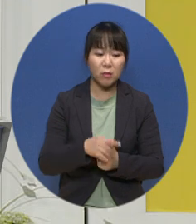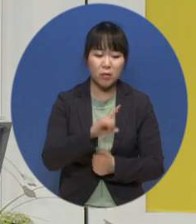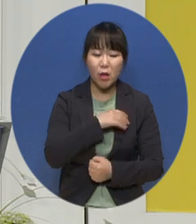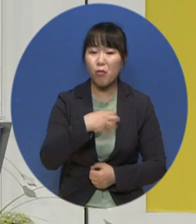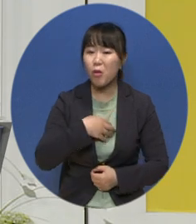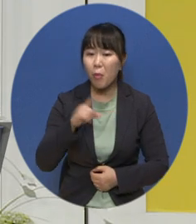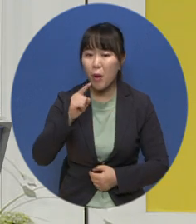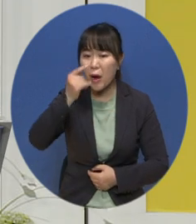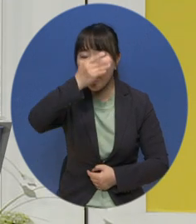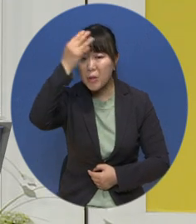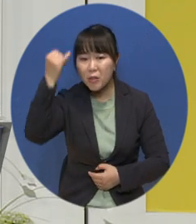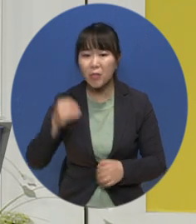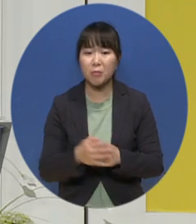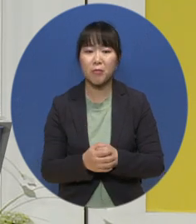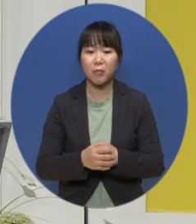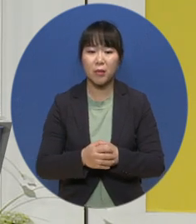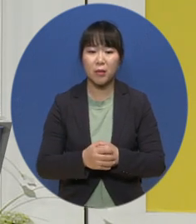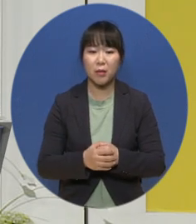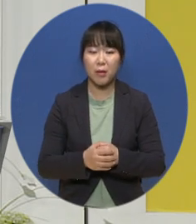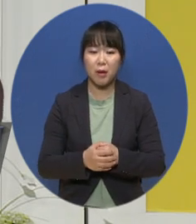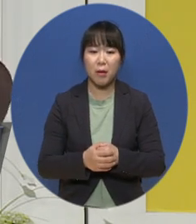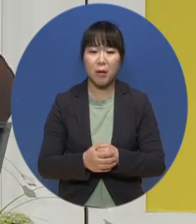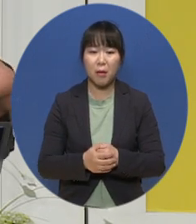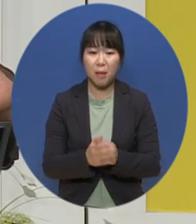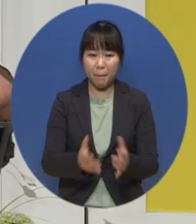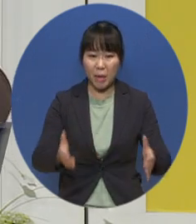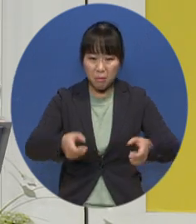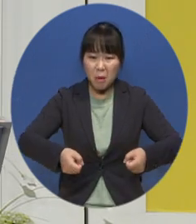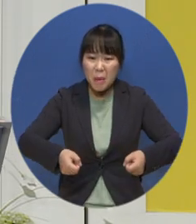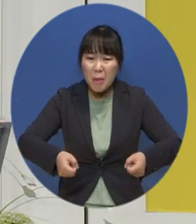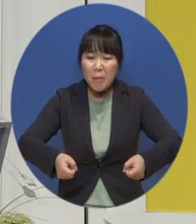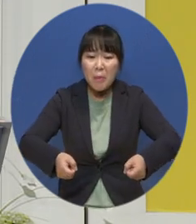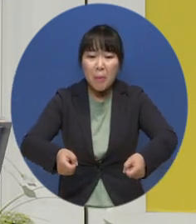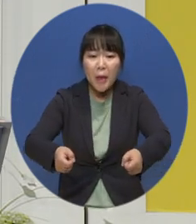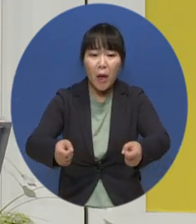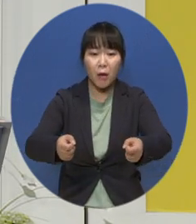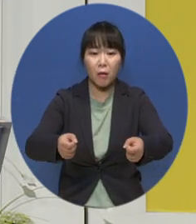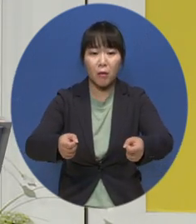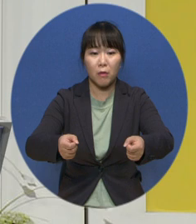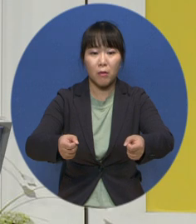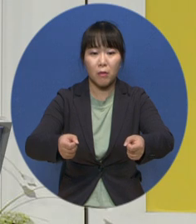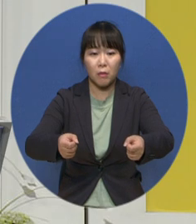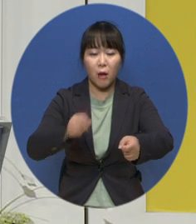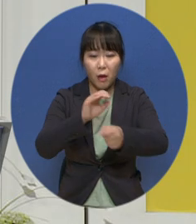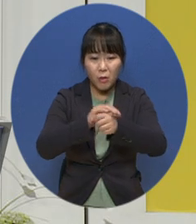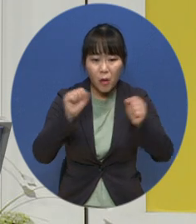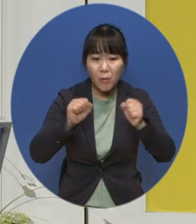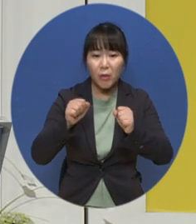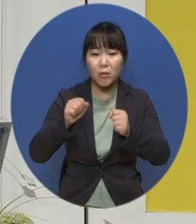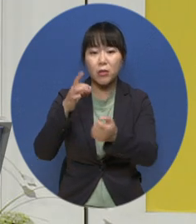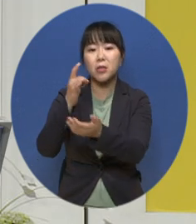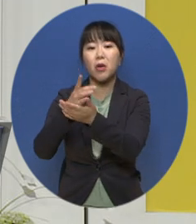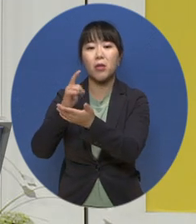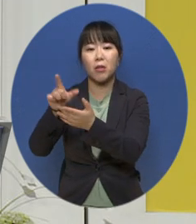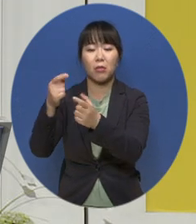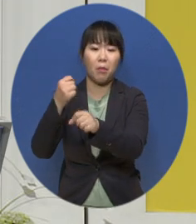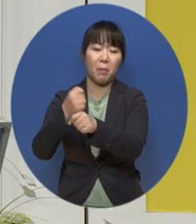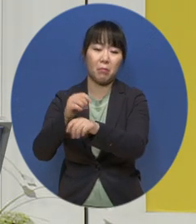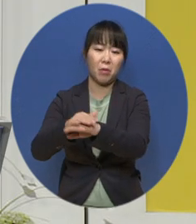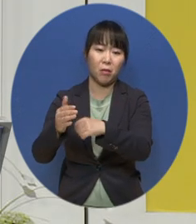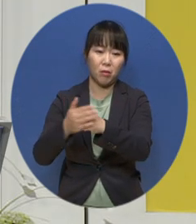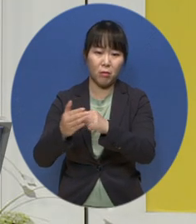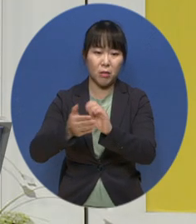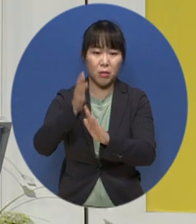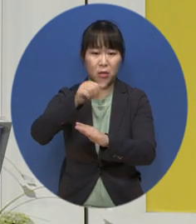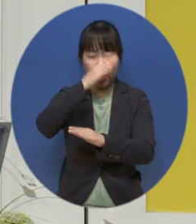것은 할머니 덜 앞에 박스 점 심고 흙을 감지기 끌려요 그 경우에도 그것 요철 앞에서 그래 만들어 낳아 길러 내 시장으로